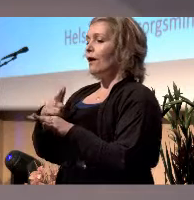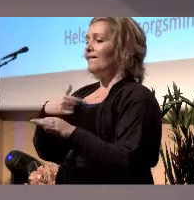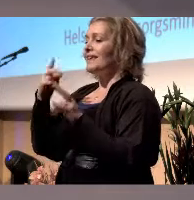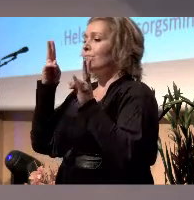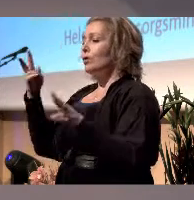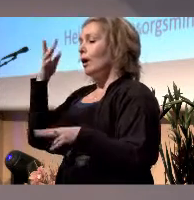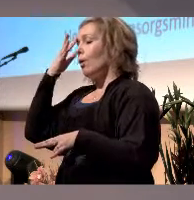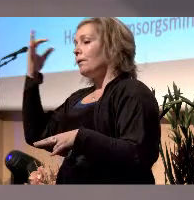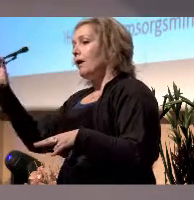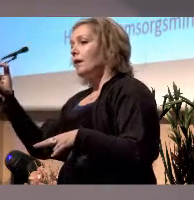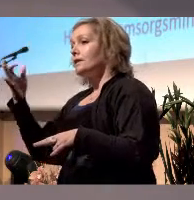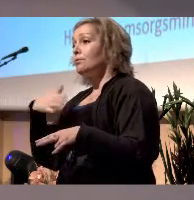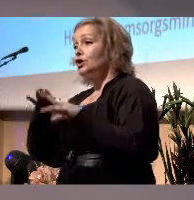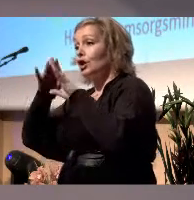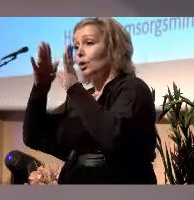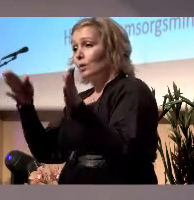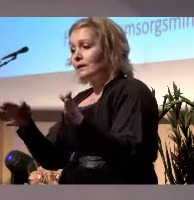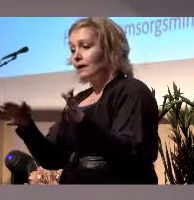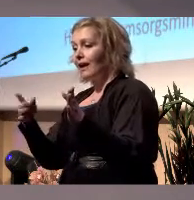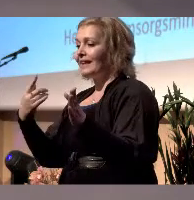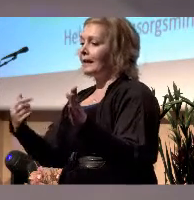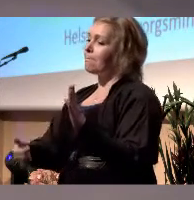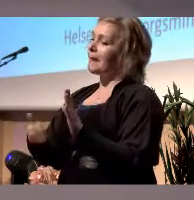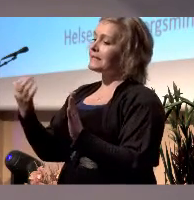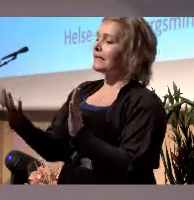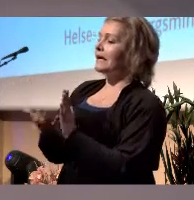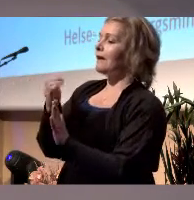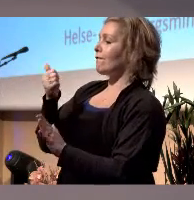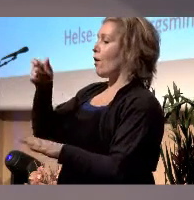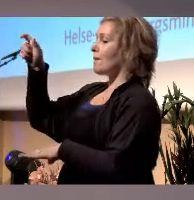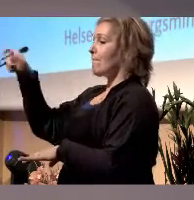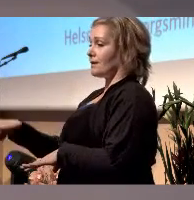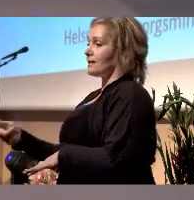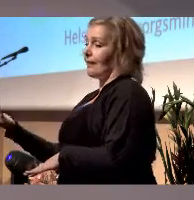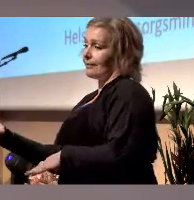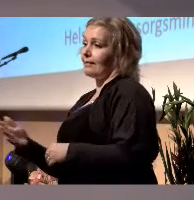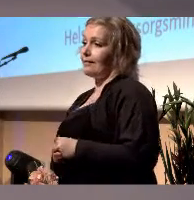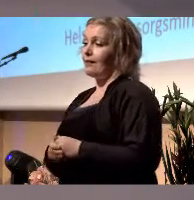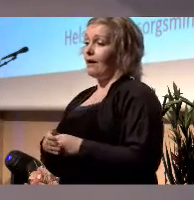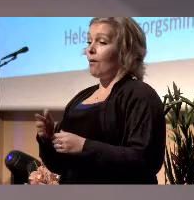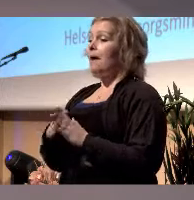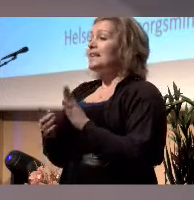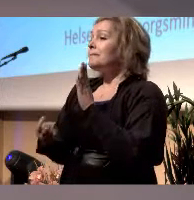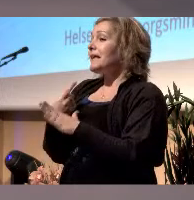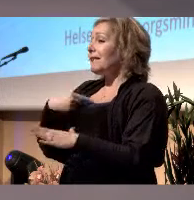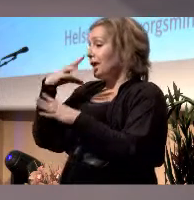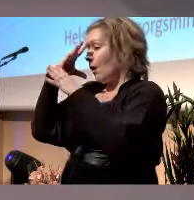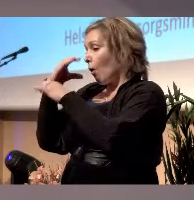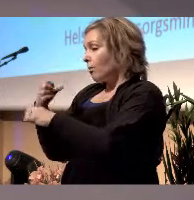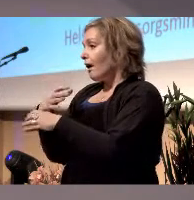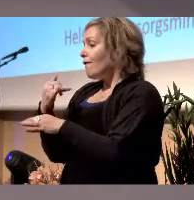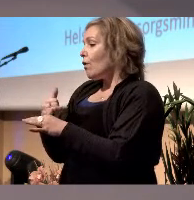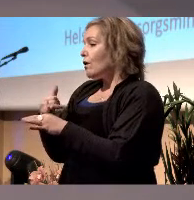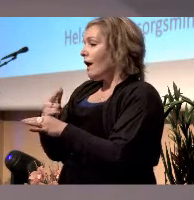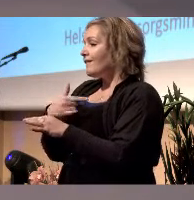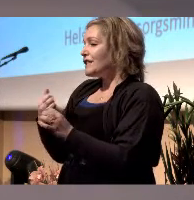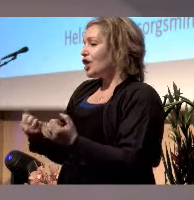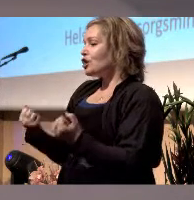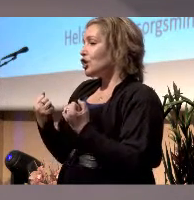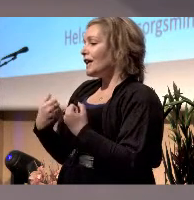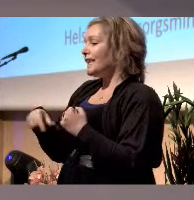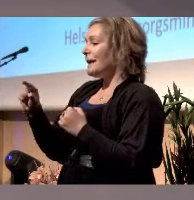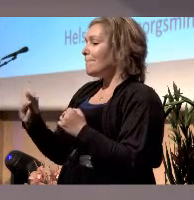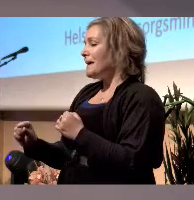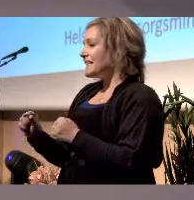bruker kompetansen på sykehusene til beste for pasienten. Vi spesielt opptatt av hvordan vi skal styrke de